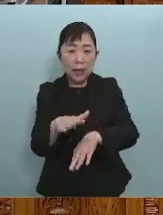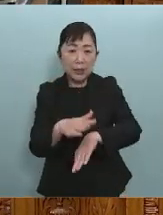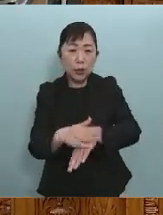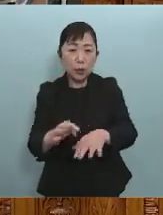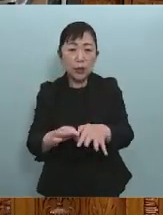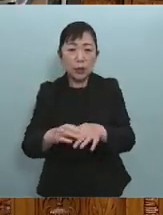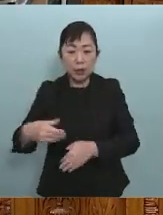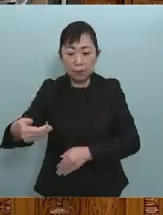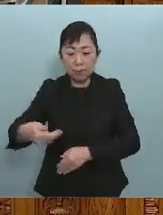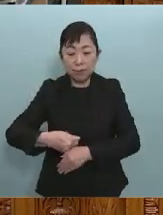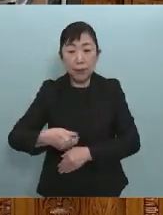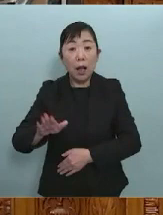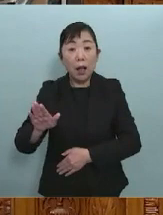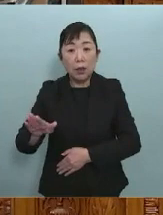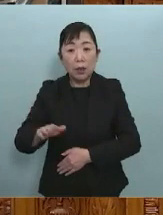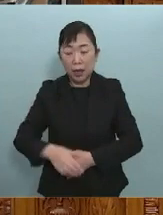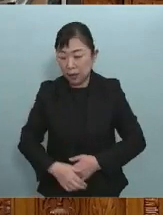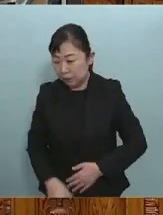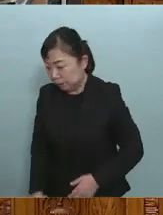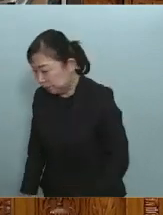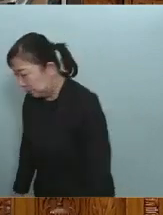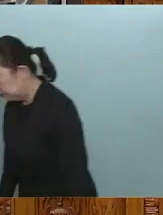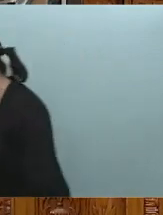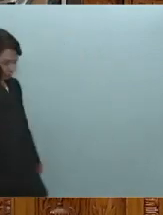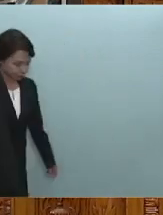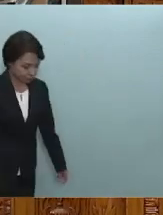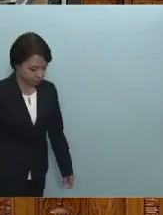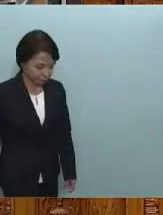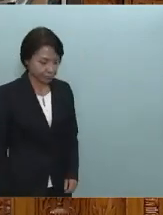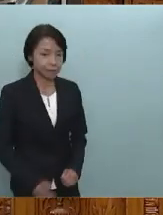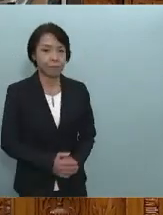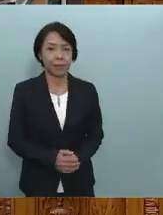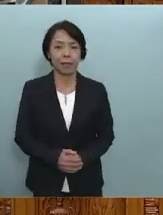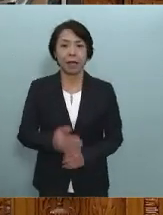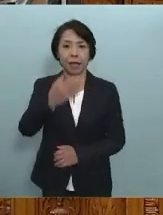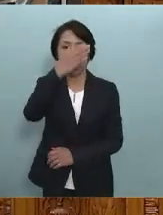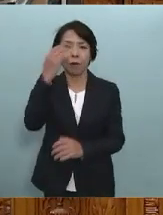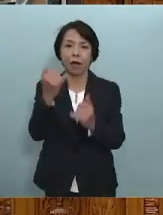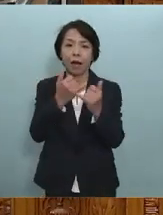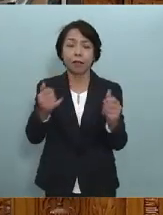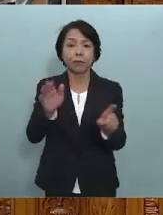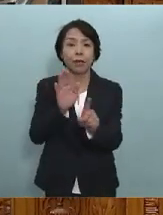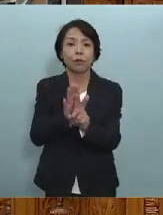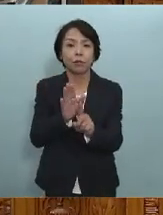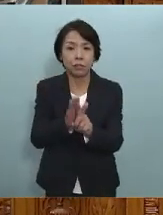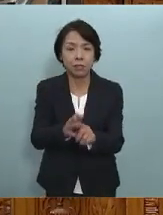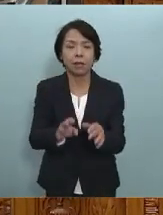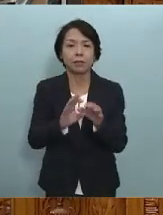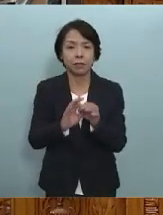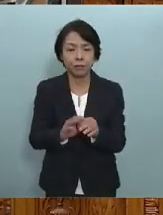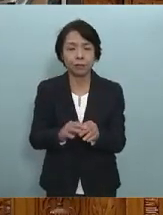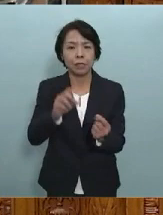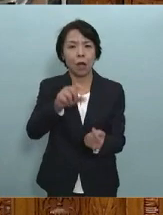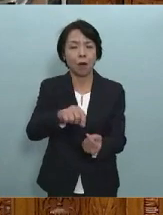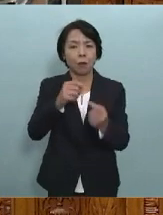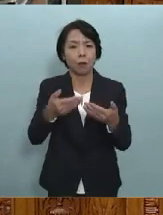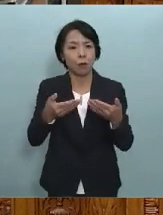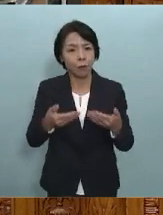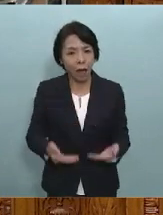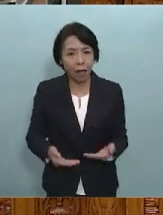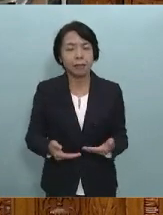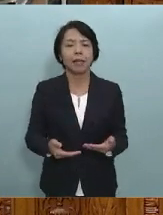てお尋ねがありましたえ若者への支援については雇用のを